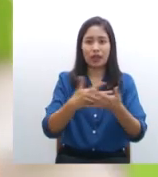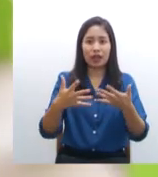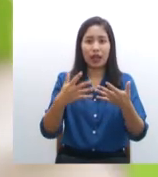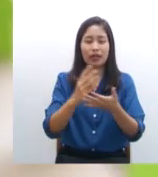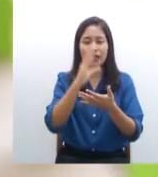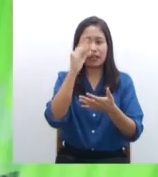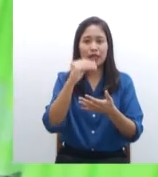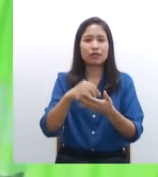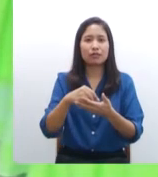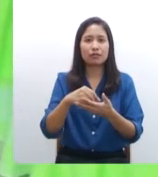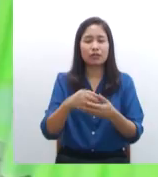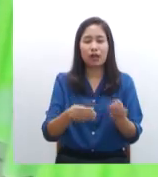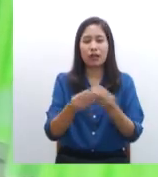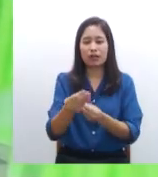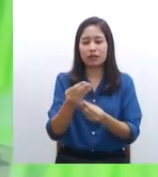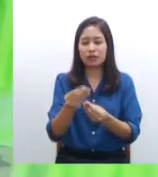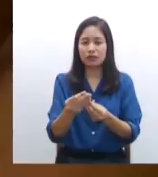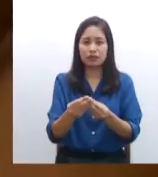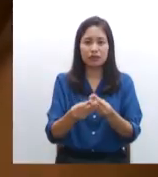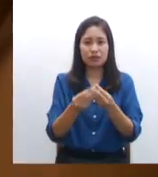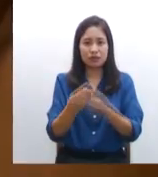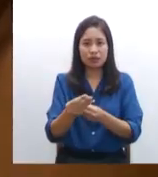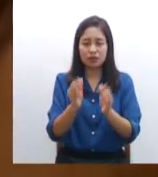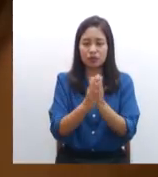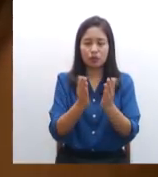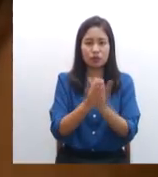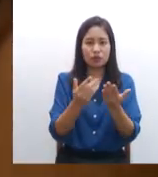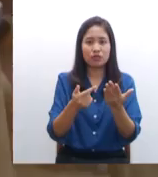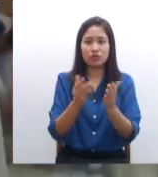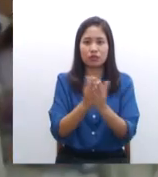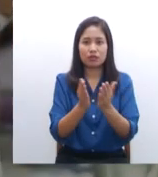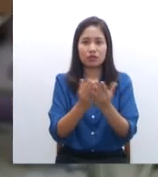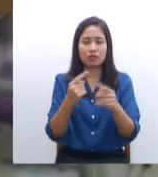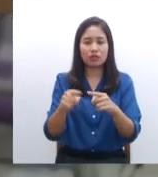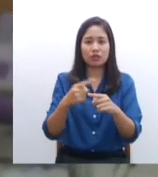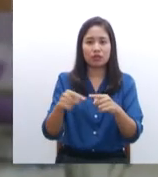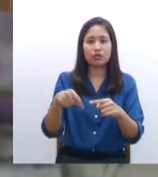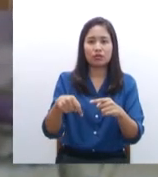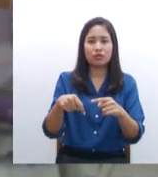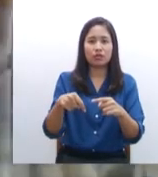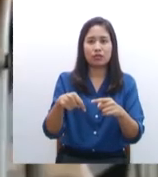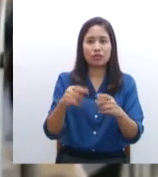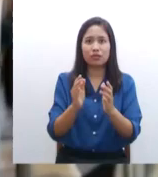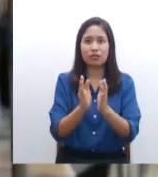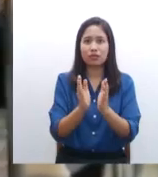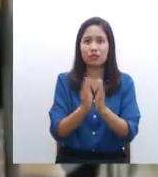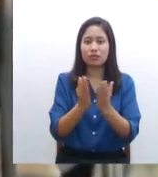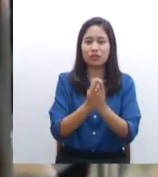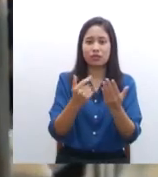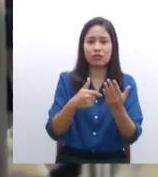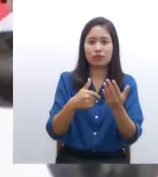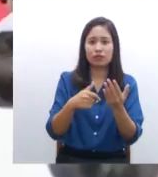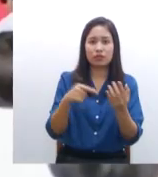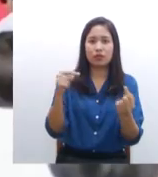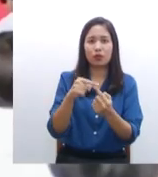ธรรมเพื่อไม่ให้สมุดหนังสือชำรุดและไม่ส่งผลเสียต่อร่างกายครับ